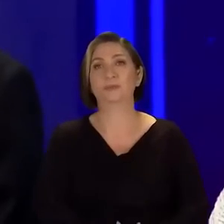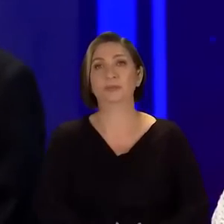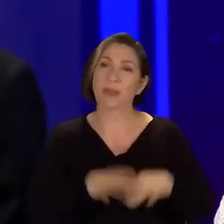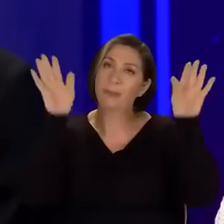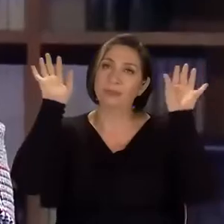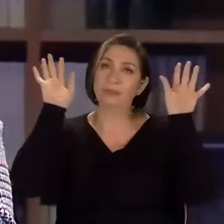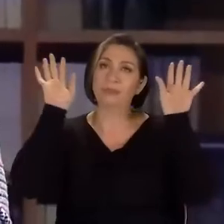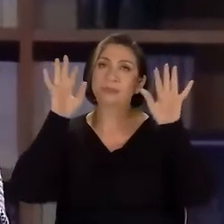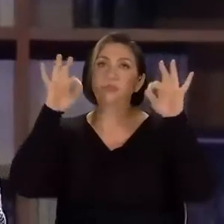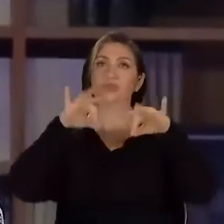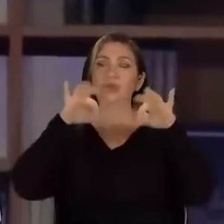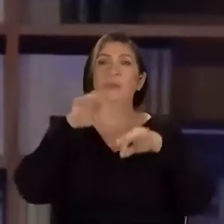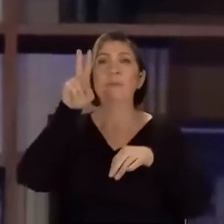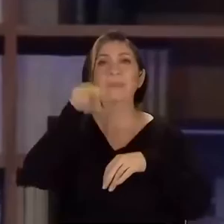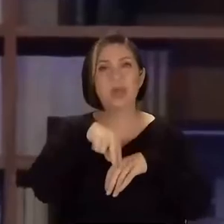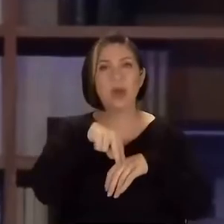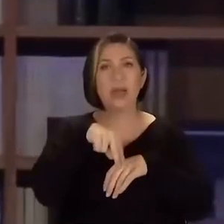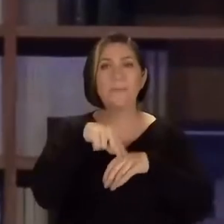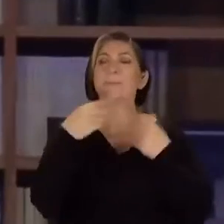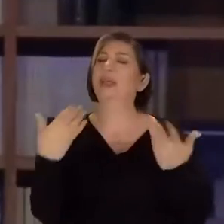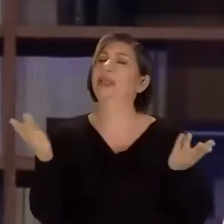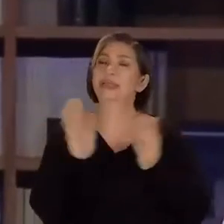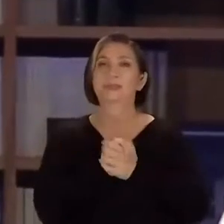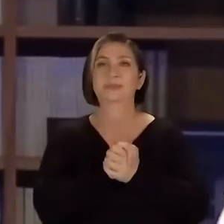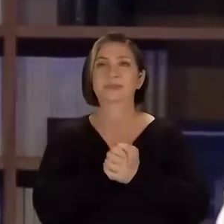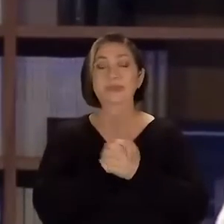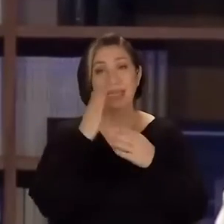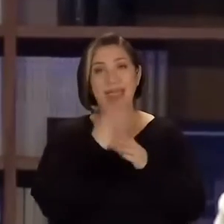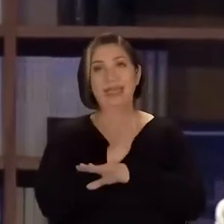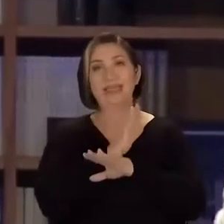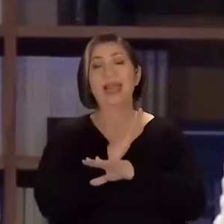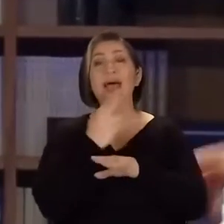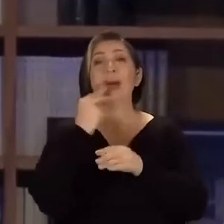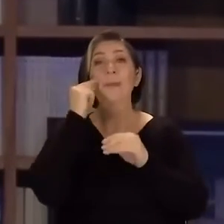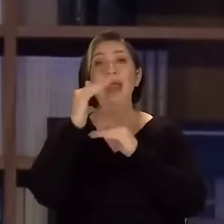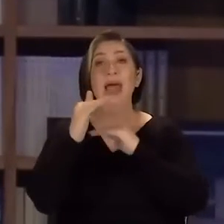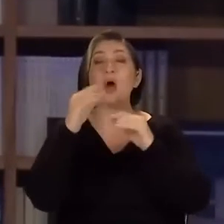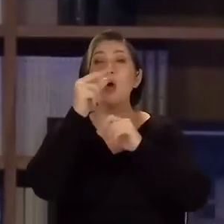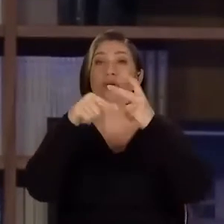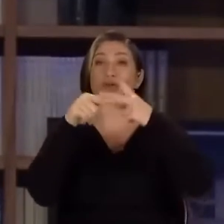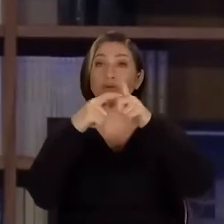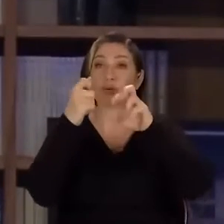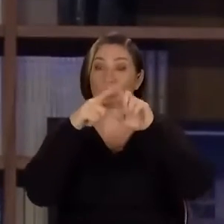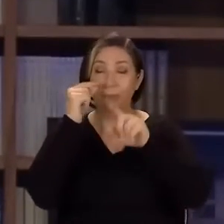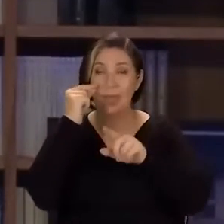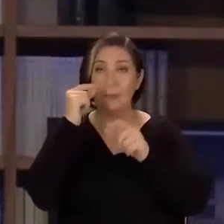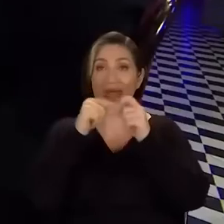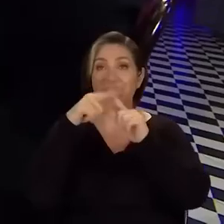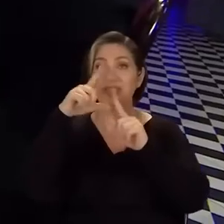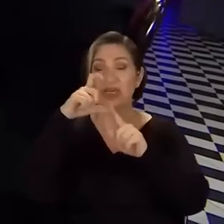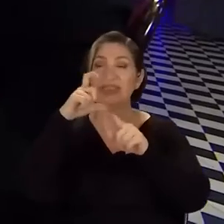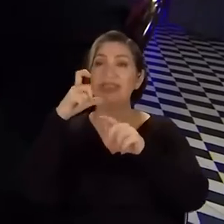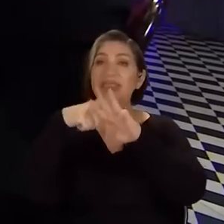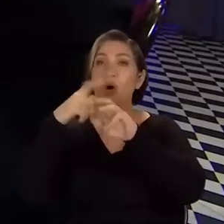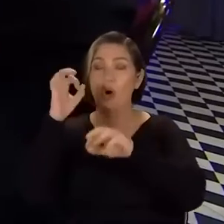Tamam. Bugün Bitcoin'e bayıldık. Hakikaten. Hanımlar, beyler, Sayın Özgür Güner'i, CEO'su,